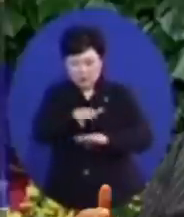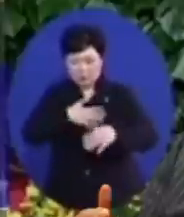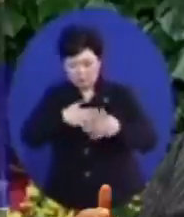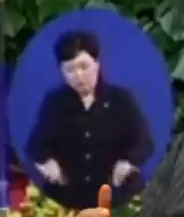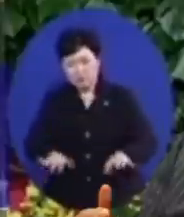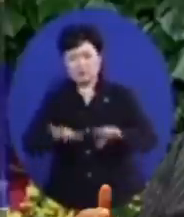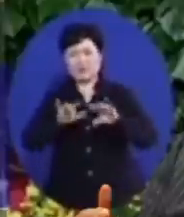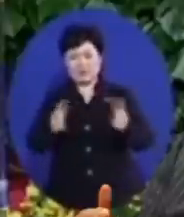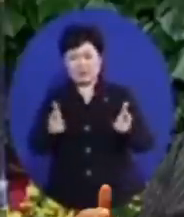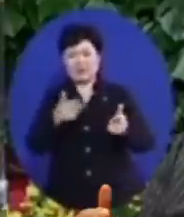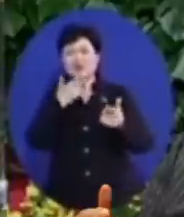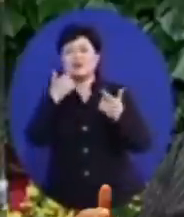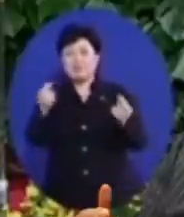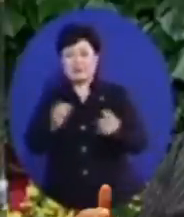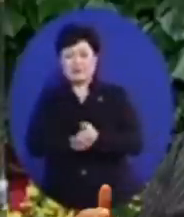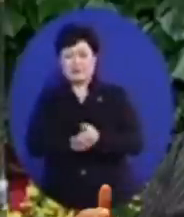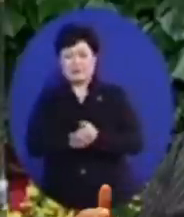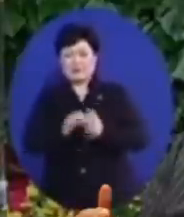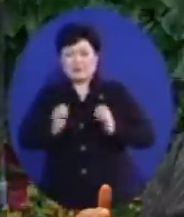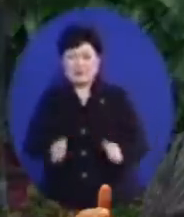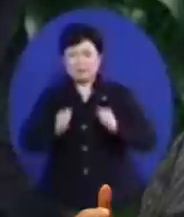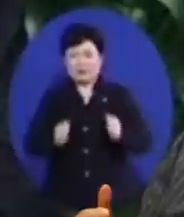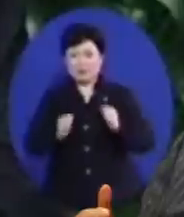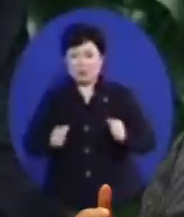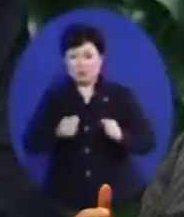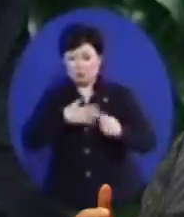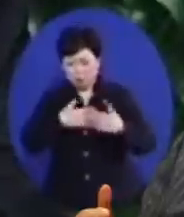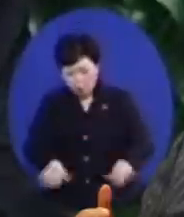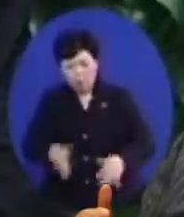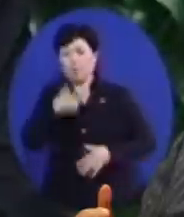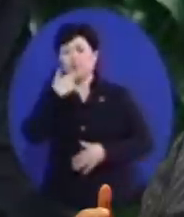아니하리로다. 다른 박질해도 곤비치 않는다.